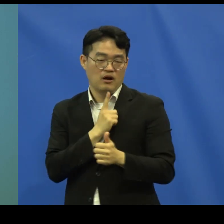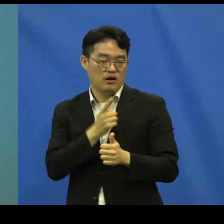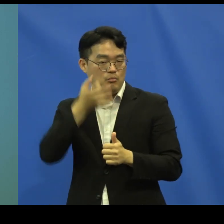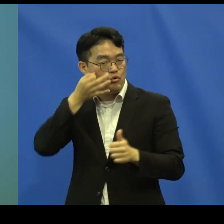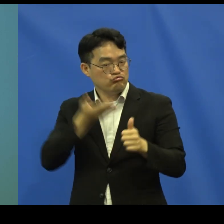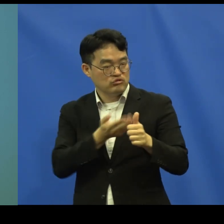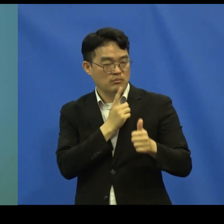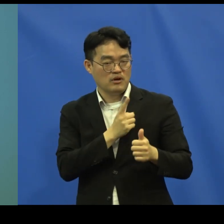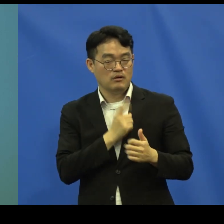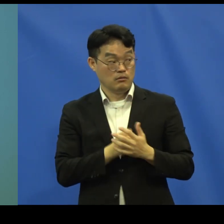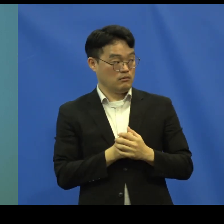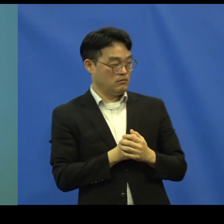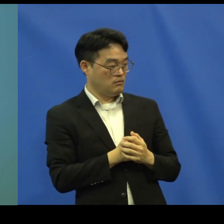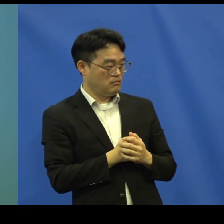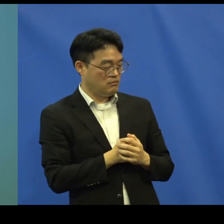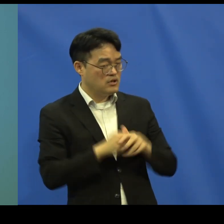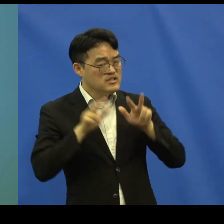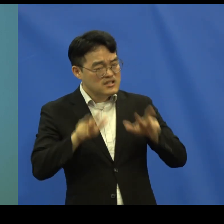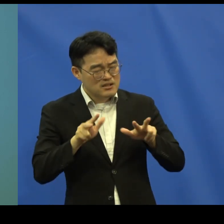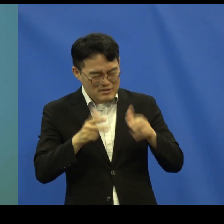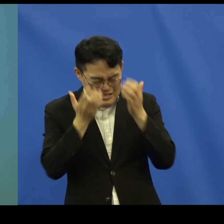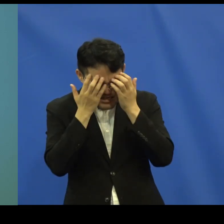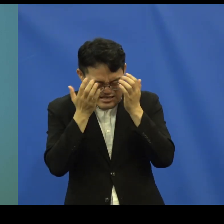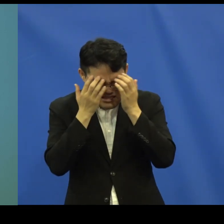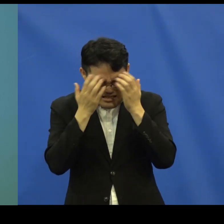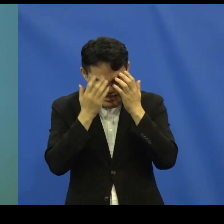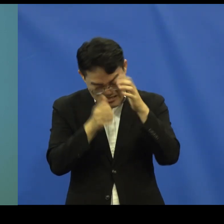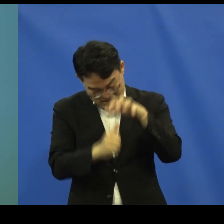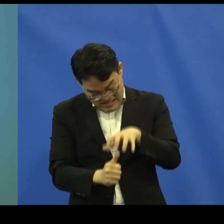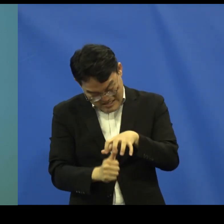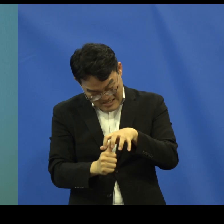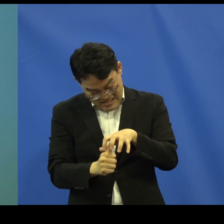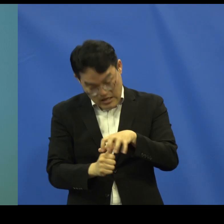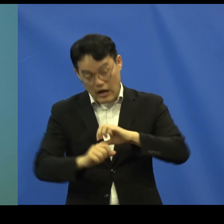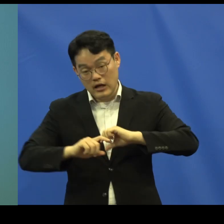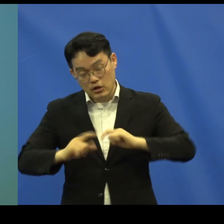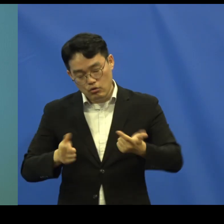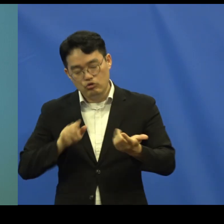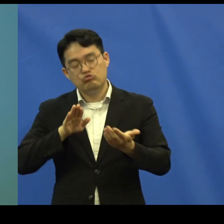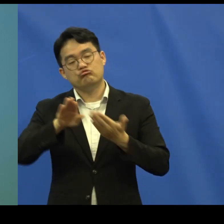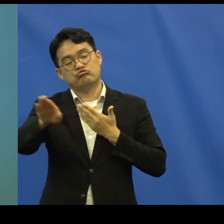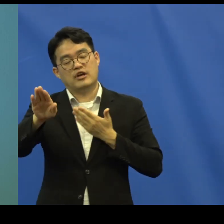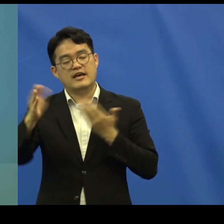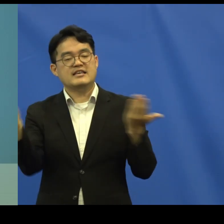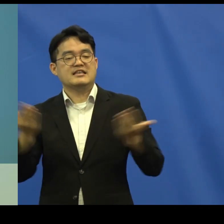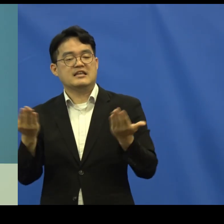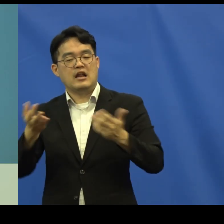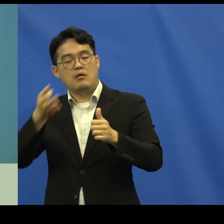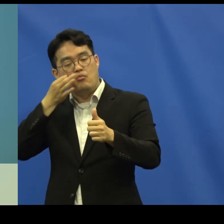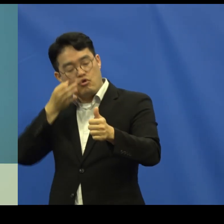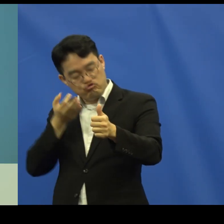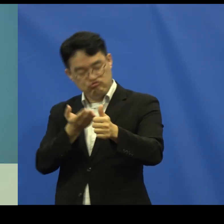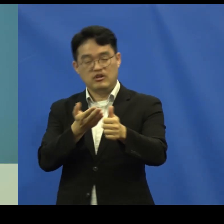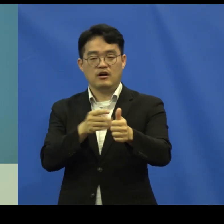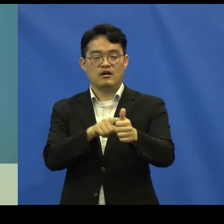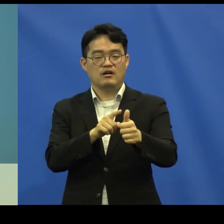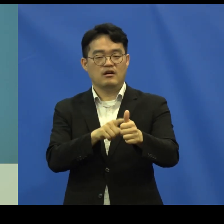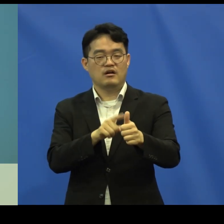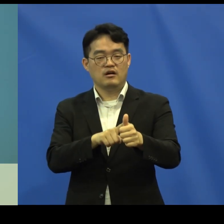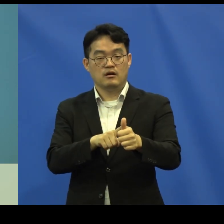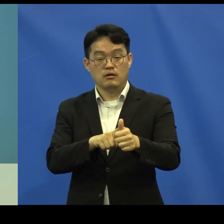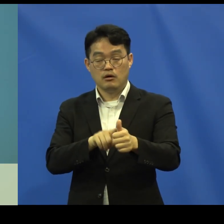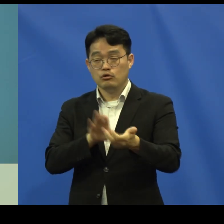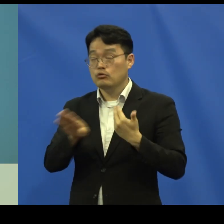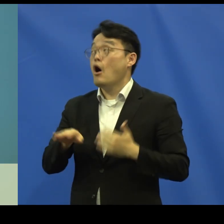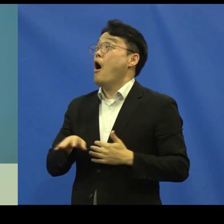아니다. 그러면서 하나님의 음성이 들리고 동시에 2절을 보면 내가 곧 성령에